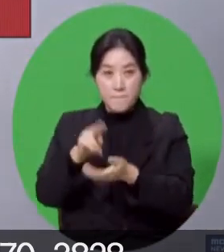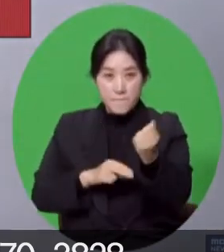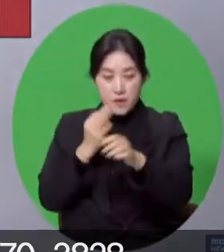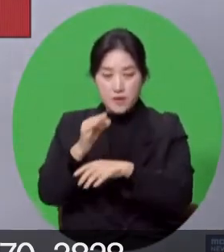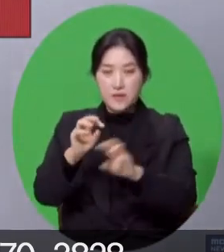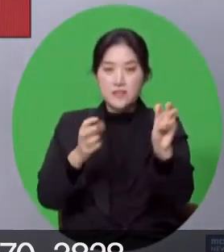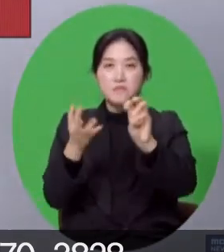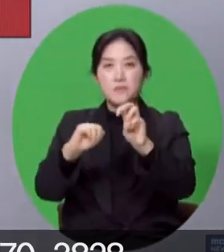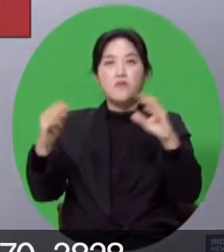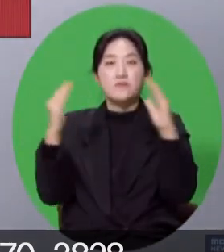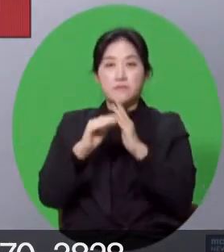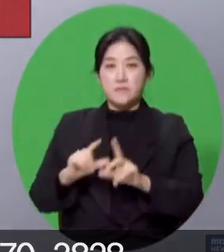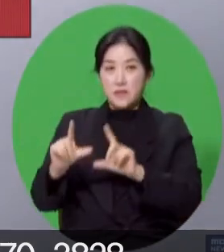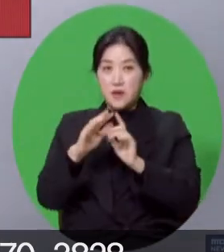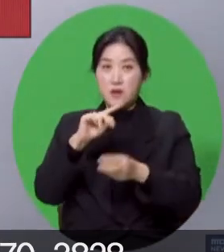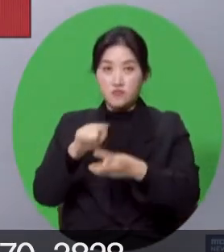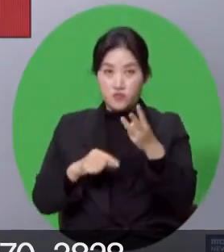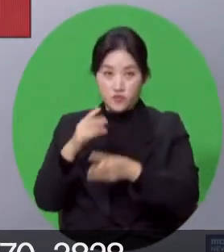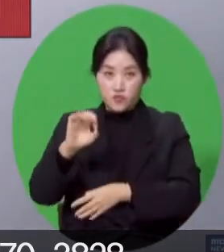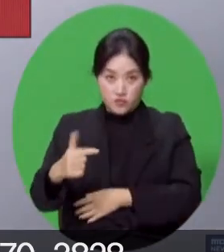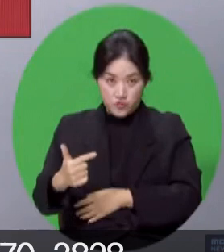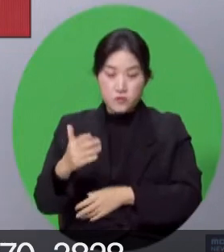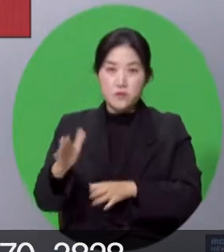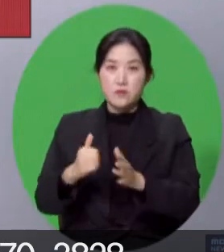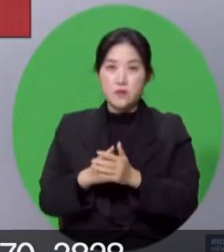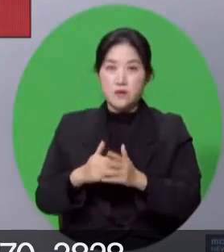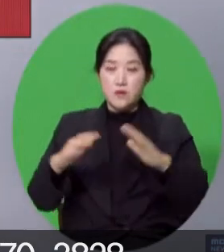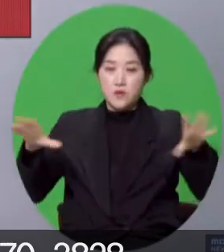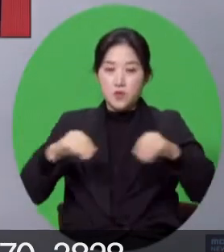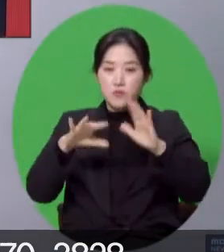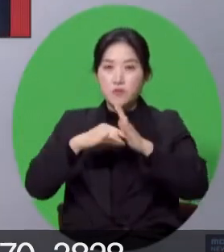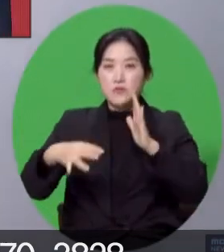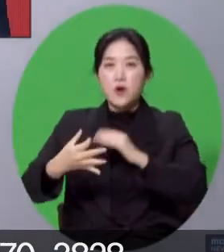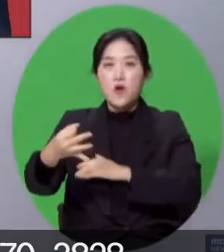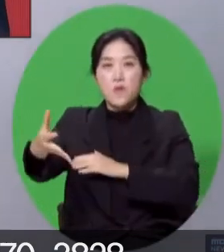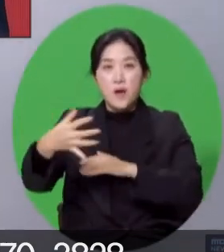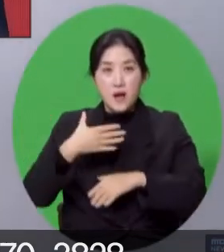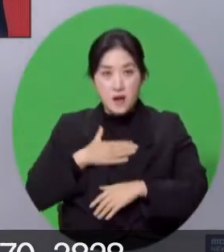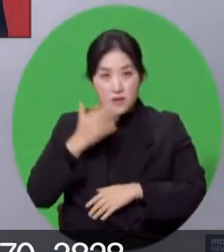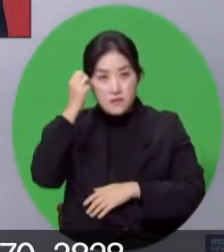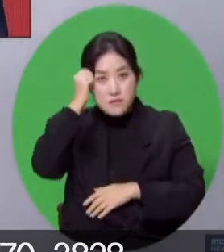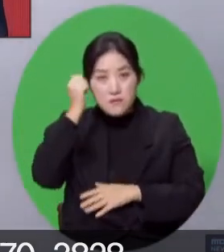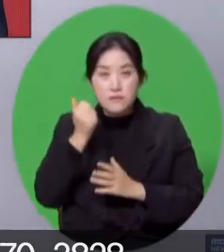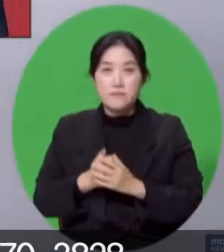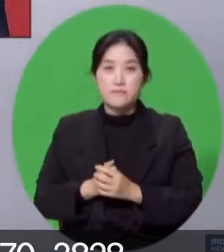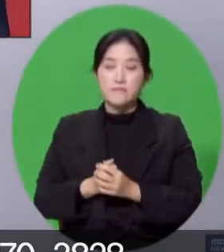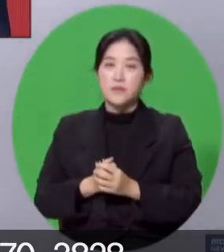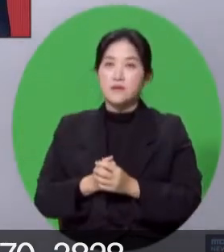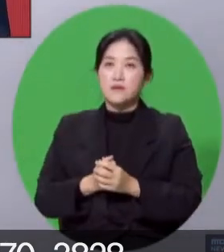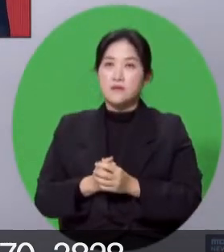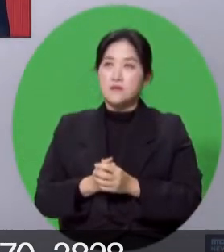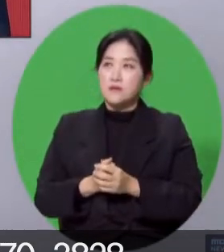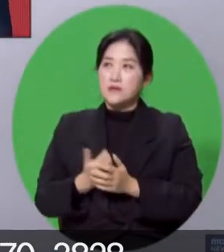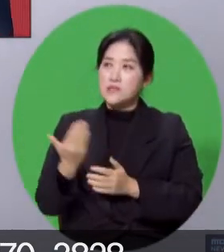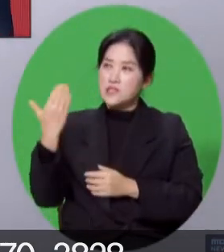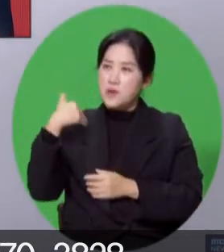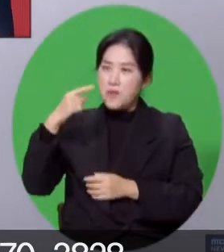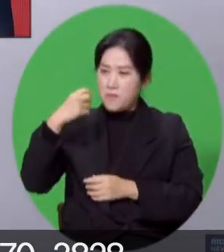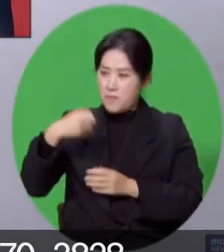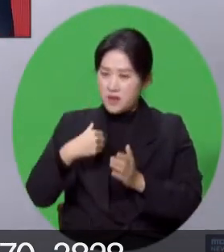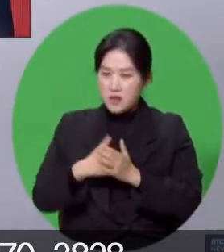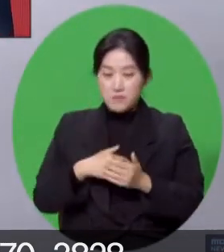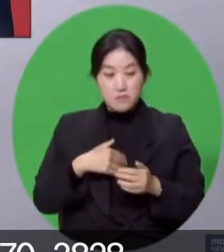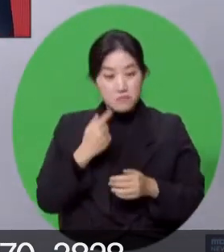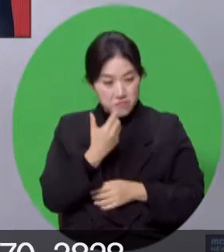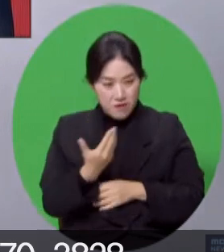되는 집에 살고 계신데 혹시 종부세 얼마 내셨는지 기억하시나요? 글쎄 지난번에 말씀을 하셔서 한번